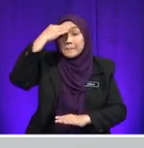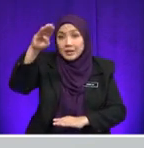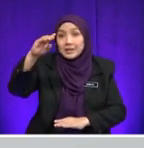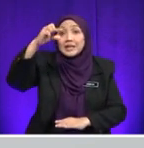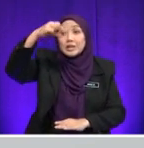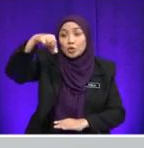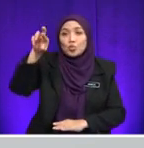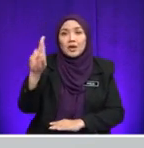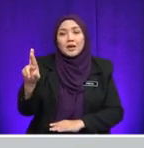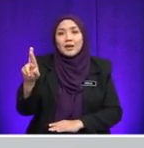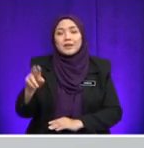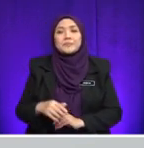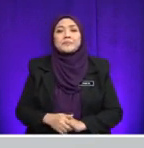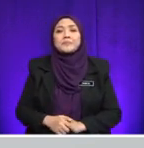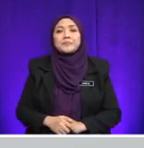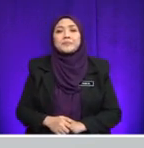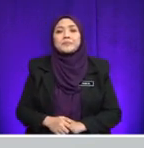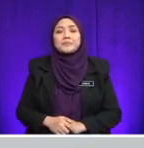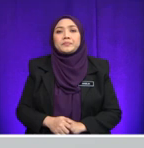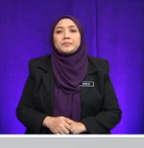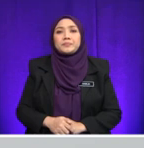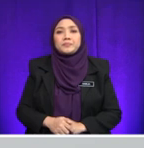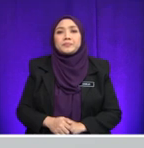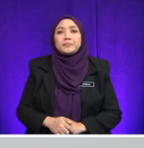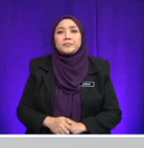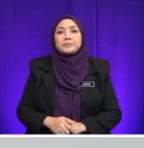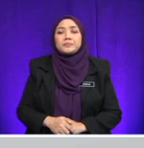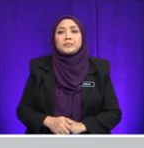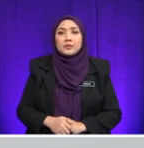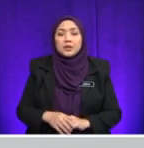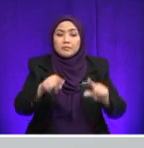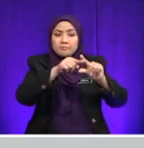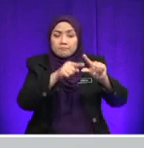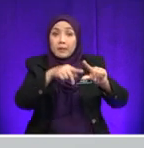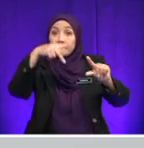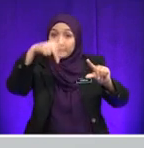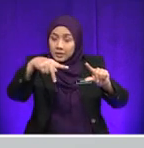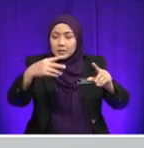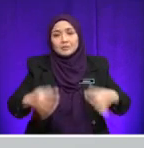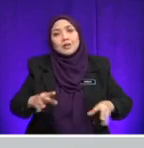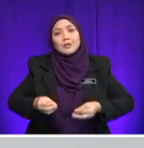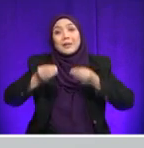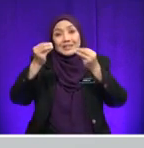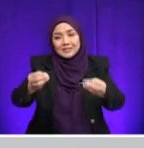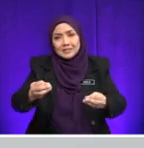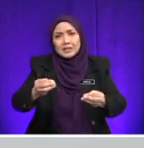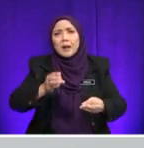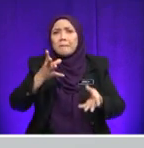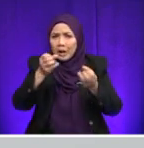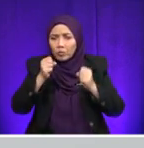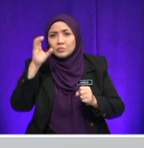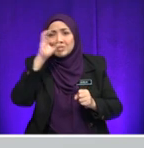Jadi bagi QR jadi sudut Pi diberikan jadi dia tidak begitu